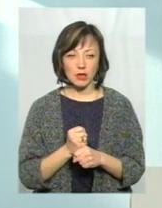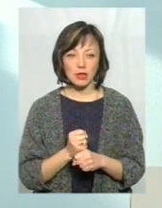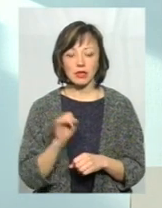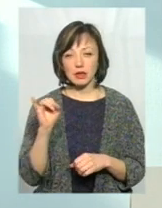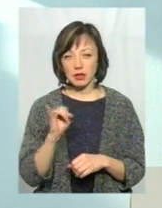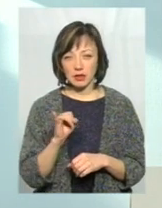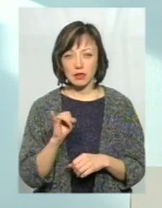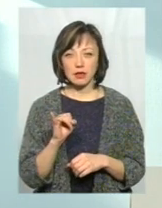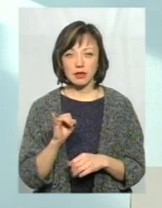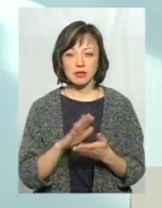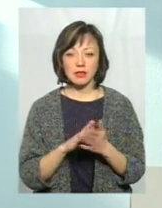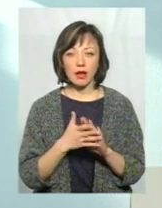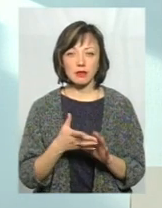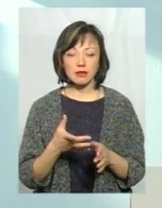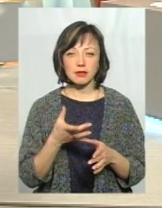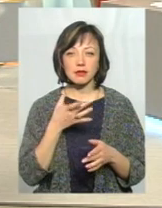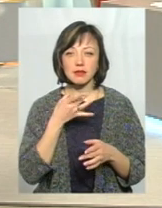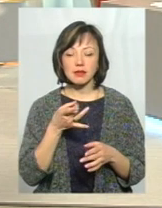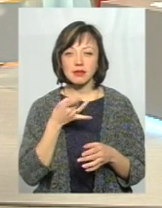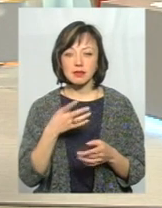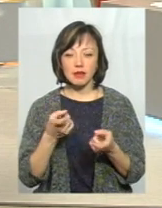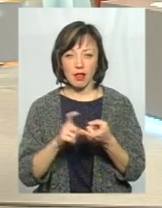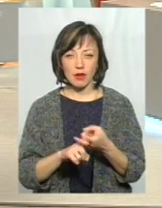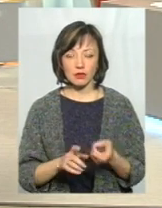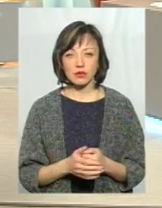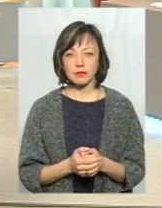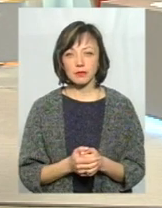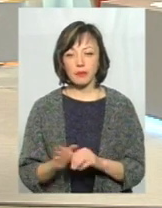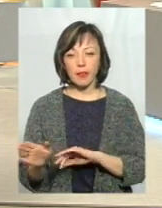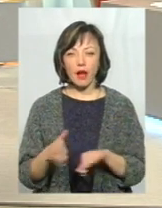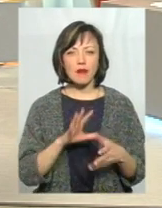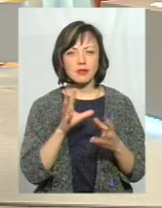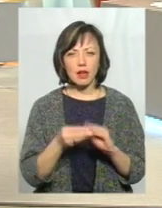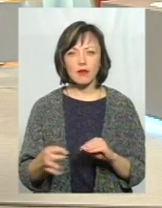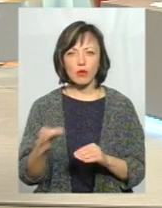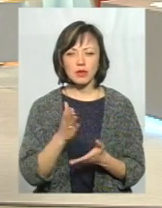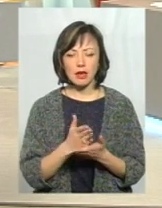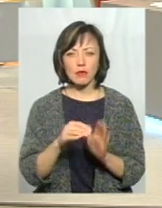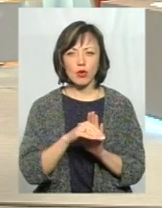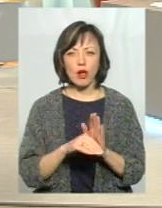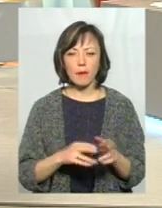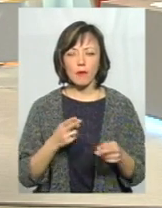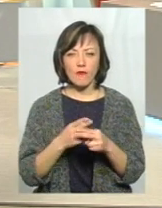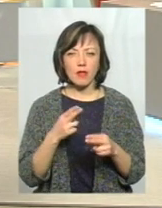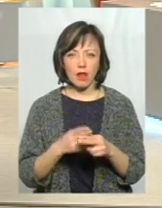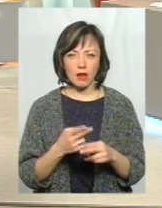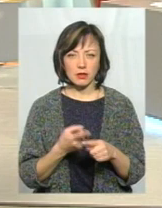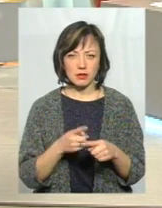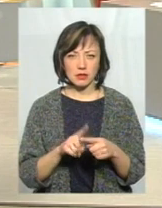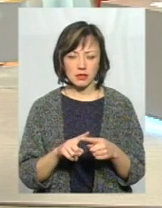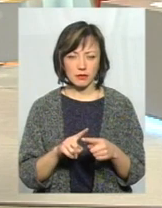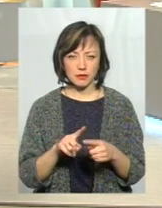і, відповідно, стани залежності. А взагалі в нашій області є програма по профілактиці?